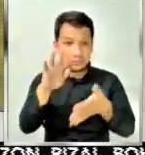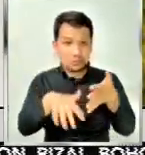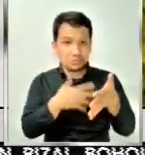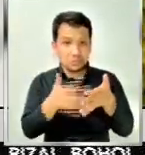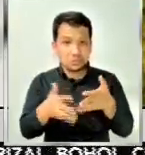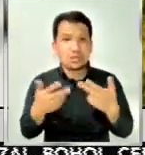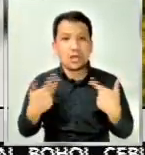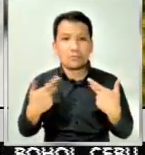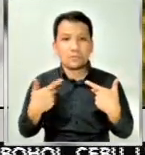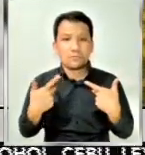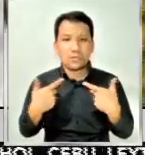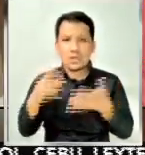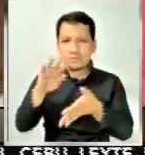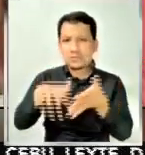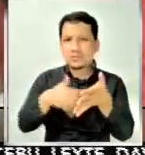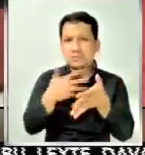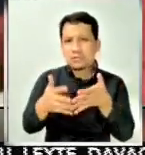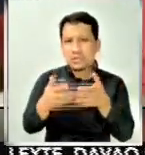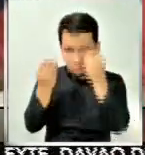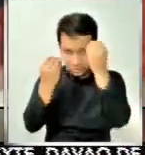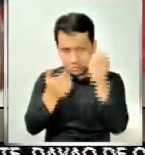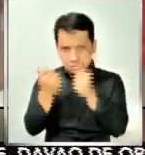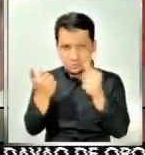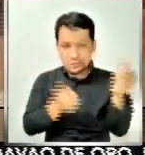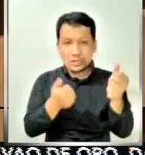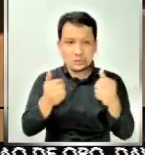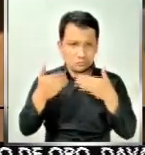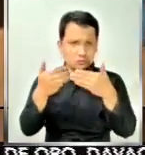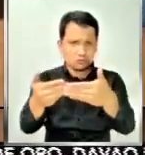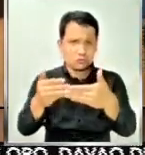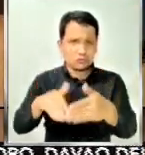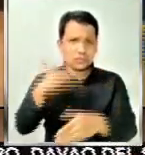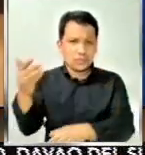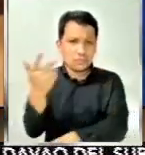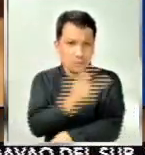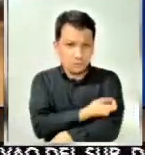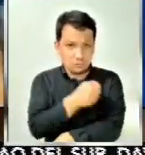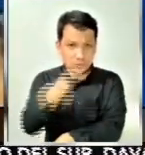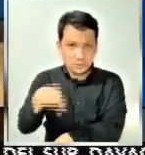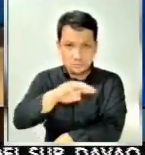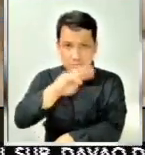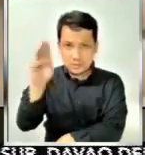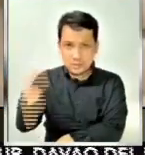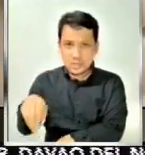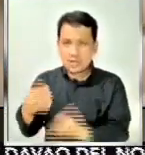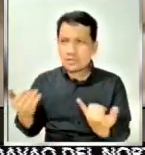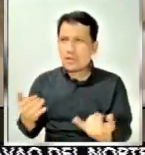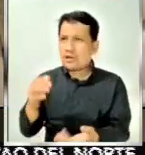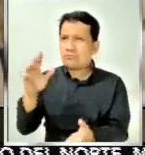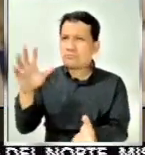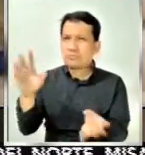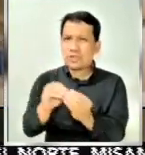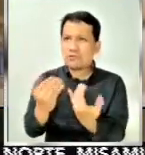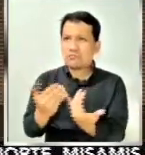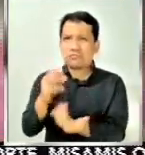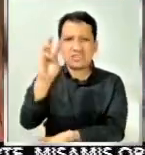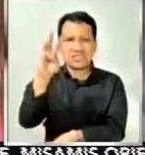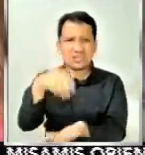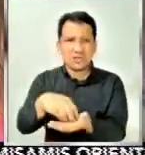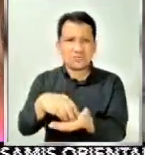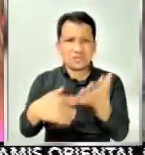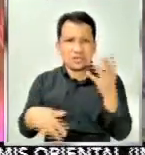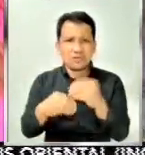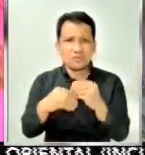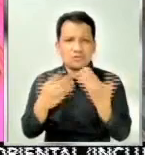sinusunod. Tuloy din ang bakunahan sa Maynila. As of 3 p.m., nasa mahigit 6,058 na ang nabakunahan.